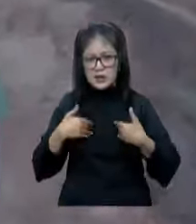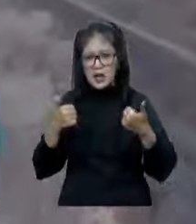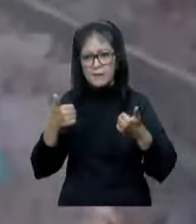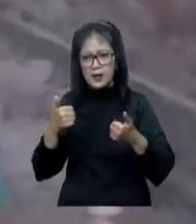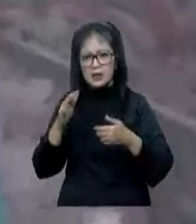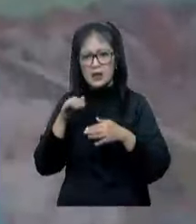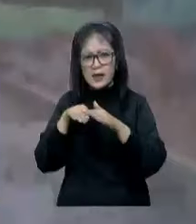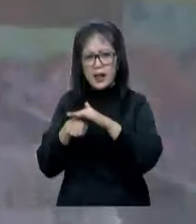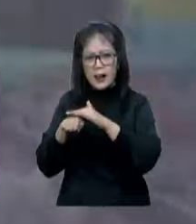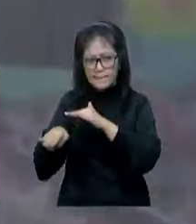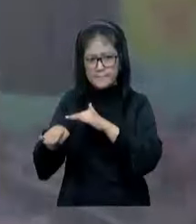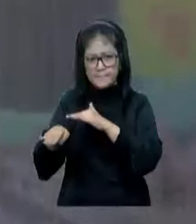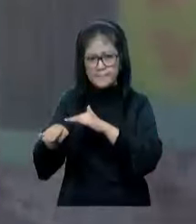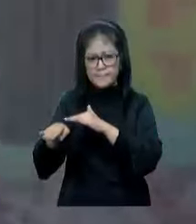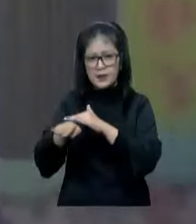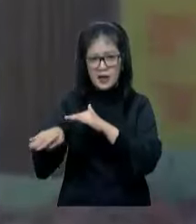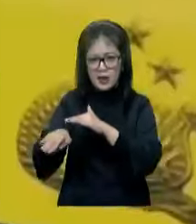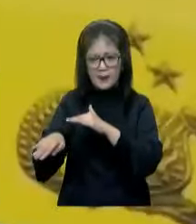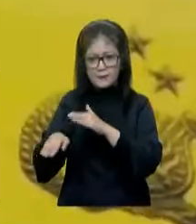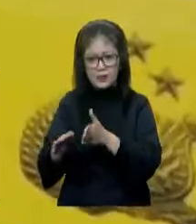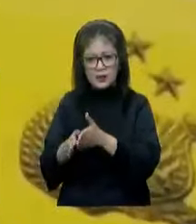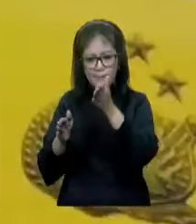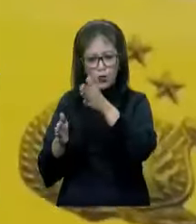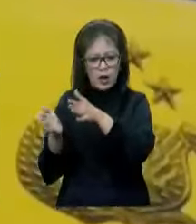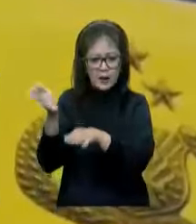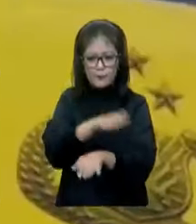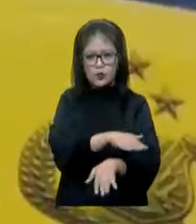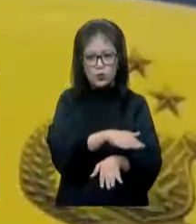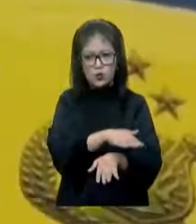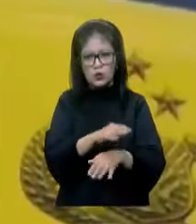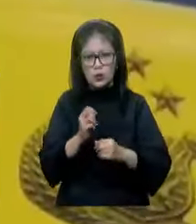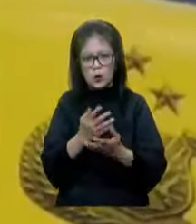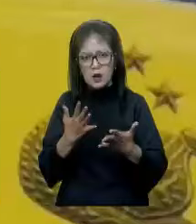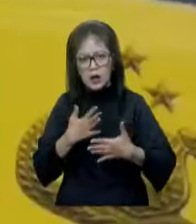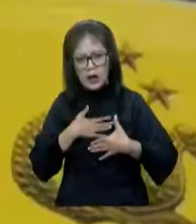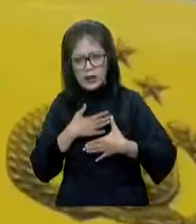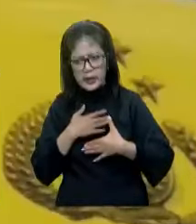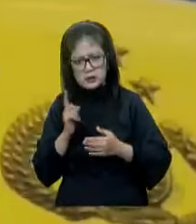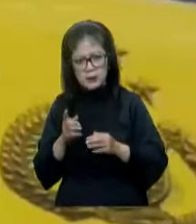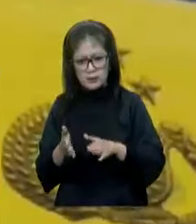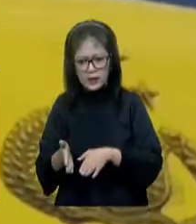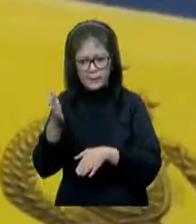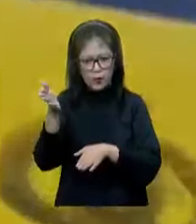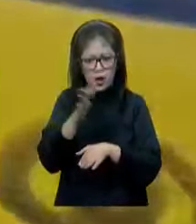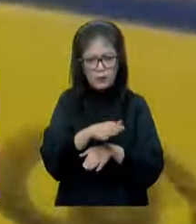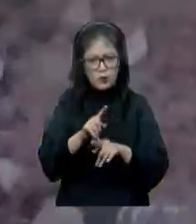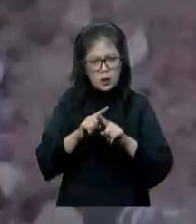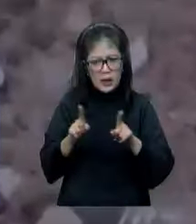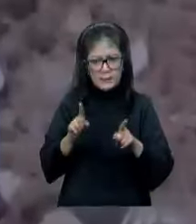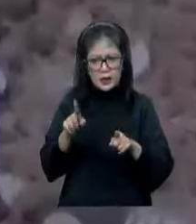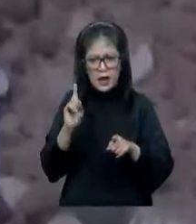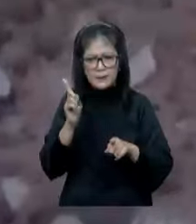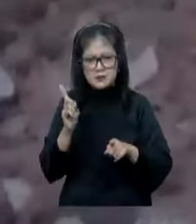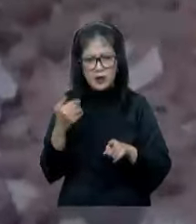kios. Peristiwa tembok ambruk ini mengejutkan warga sekitar, lantaran dinding ambruk tanpa diketahui penyebabnya.